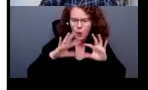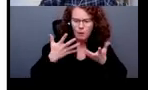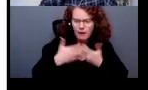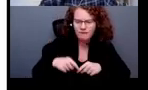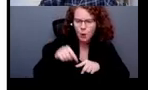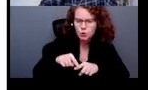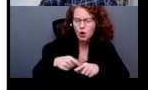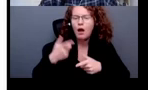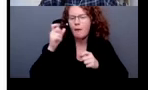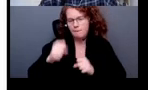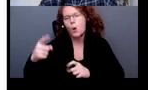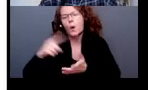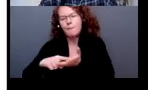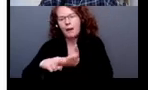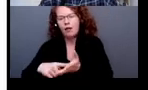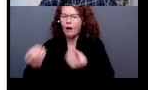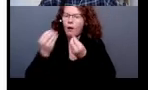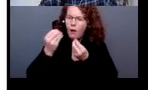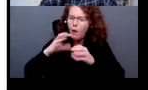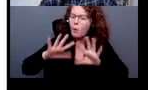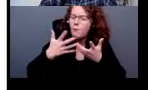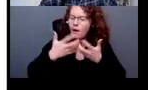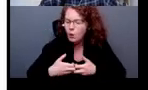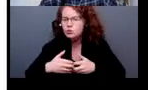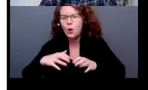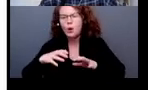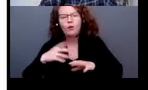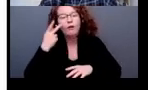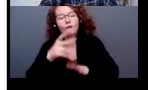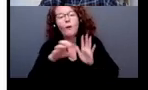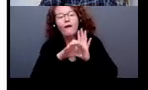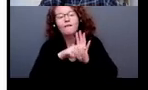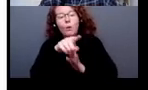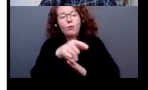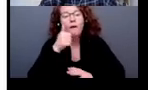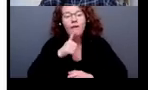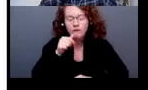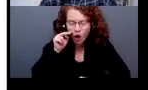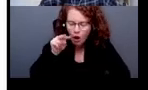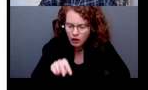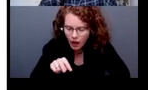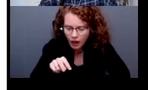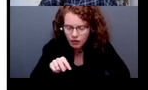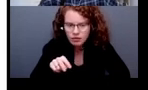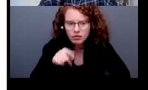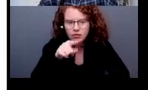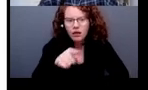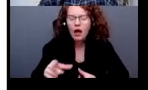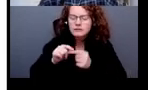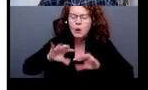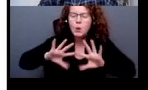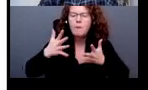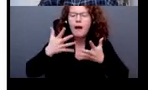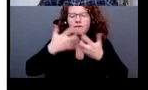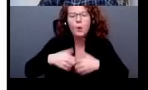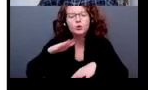conseils sur comment ça fonctionne. On voit la scène, enfin la photo au milieu, cette fille qui se fait expliquer le fonctionnement